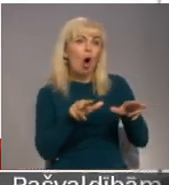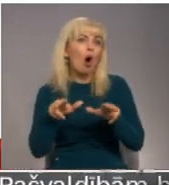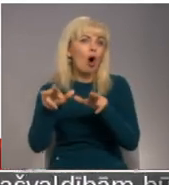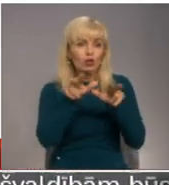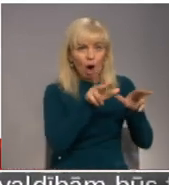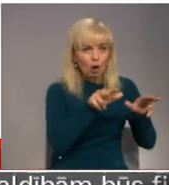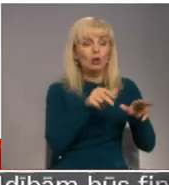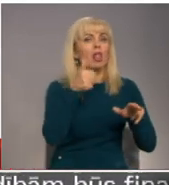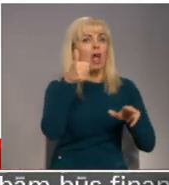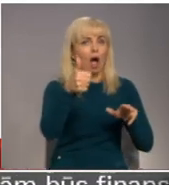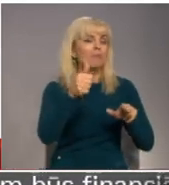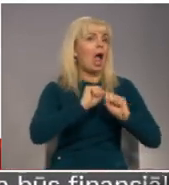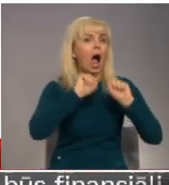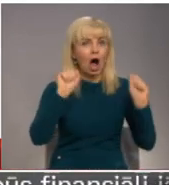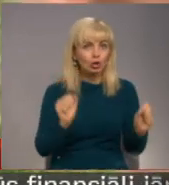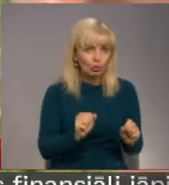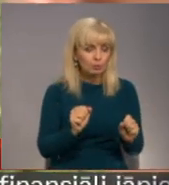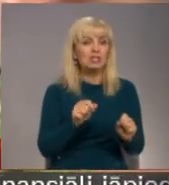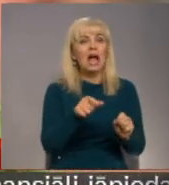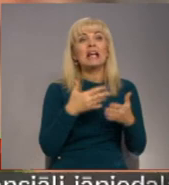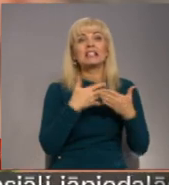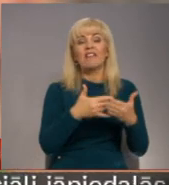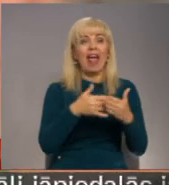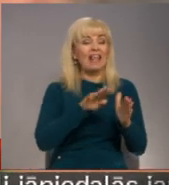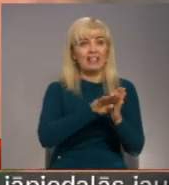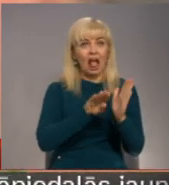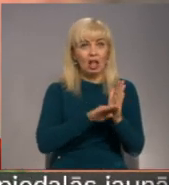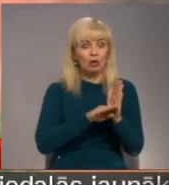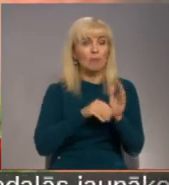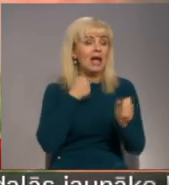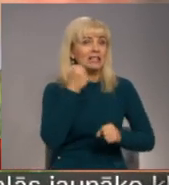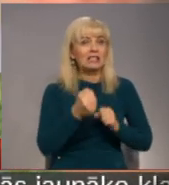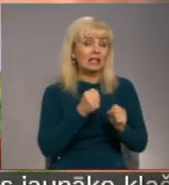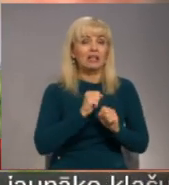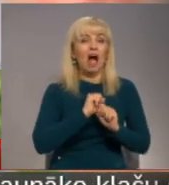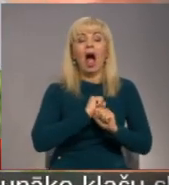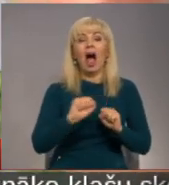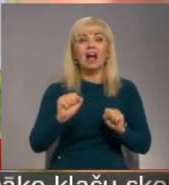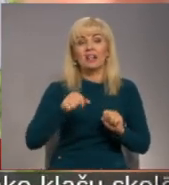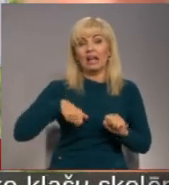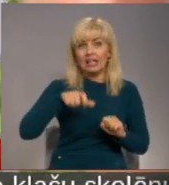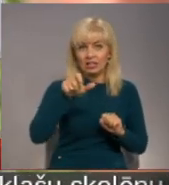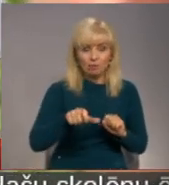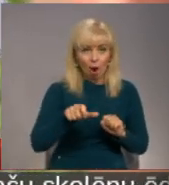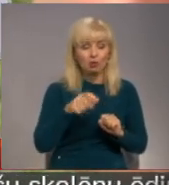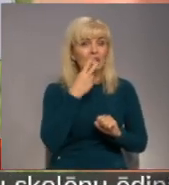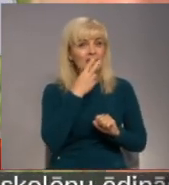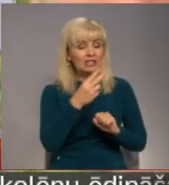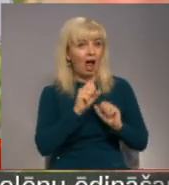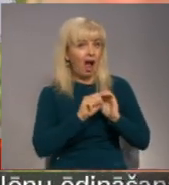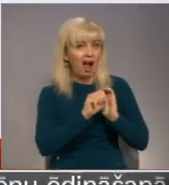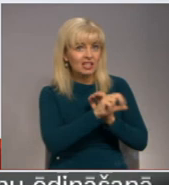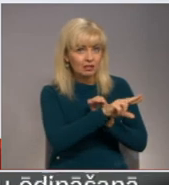plus esot lielais ātrums, līdz ar to malu zvejniekiem, kur varbūt skrien ātrāk par inspektoriem, izredzes aizbēgt no viņu